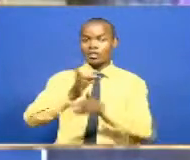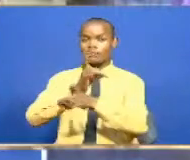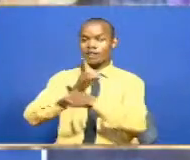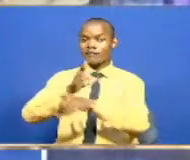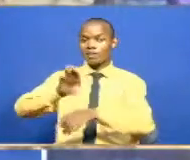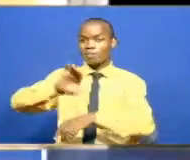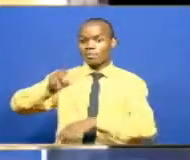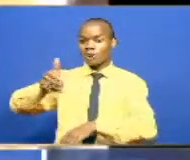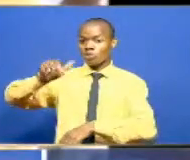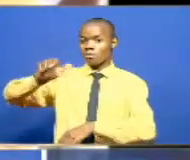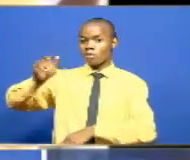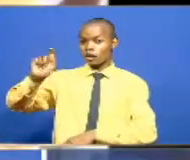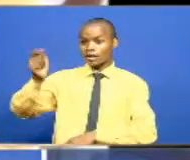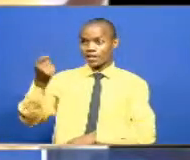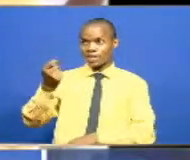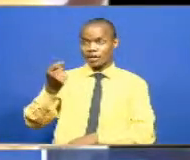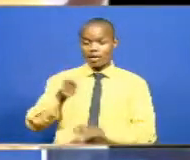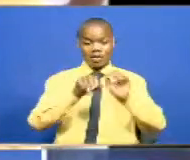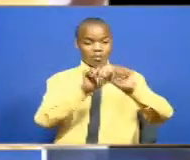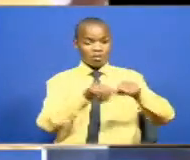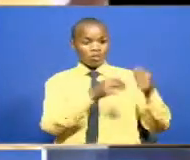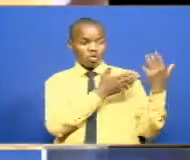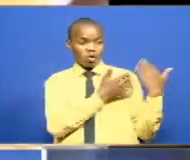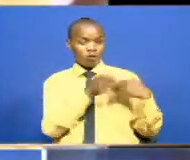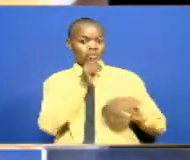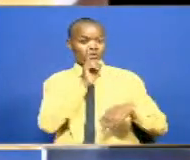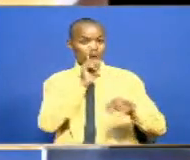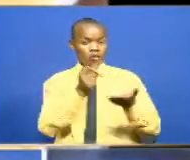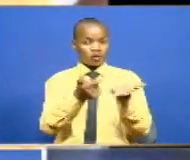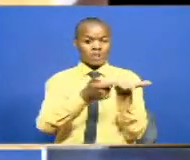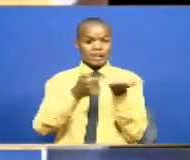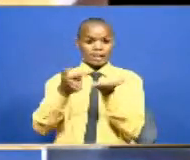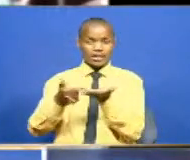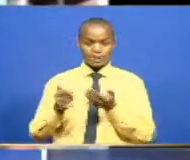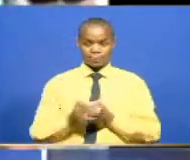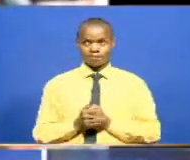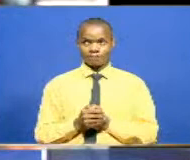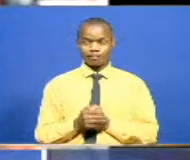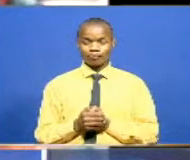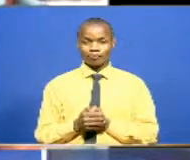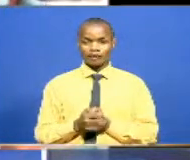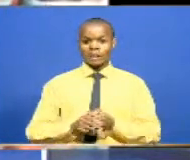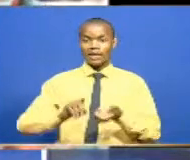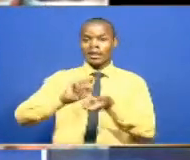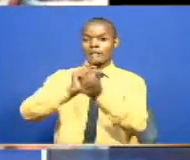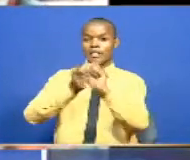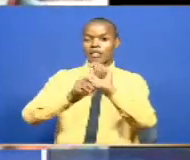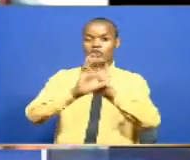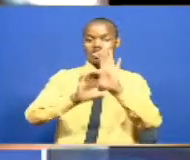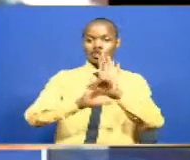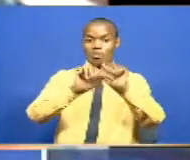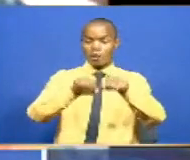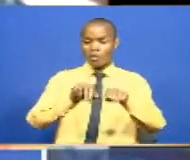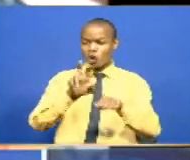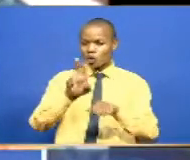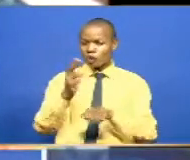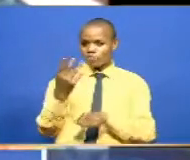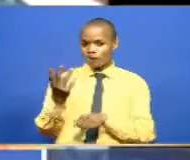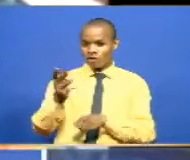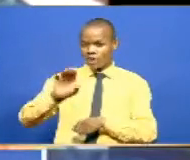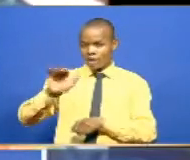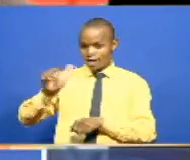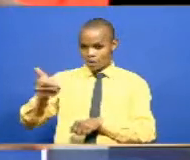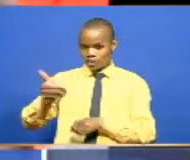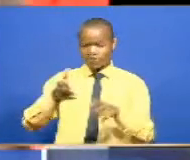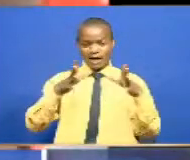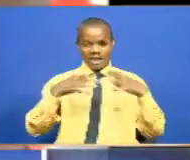Kenya yanatarajiwa kujadili mswada huo hapo kesho. Mswada huo unahitaji kuungwa mkono na mabunge 24 ili